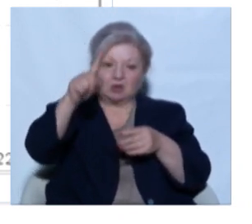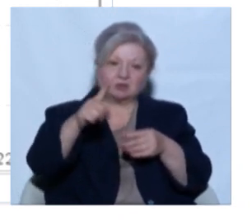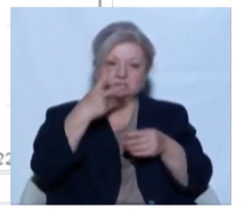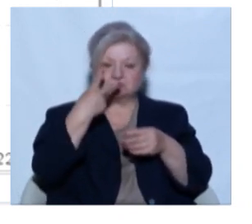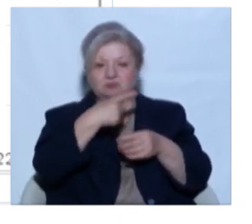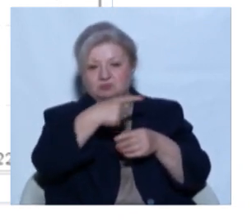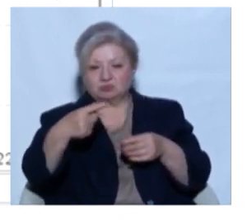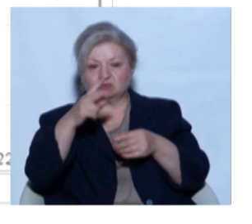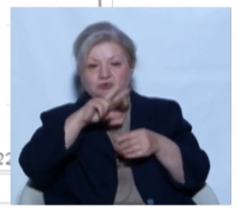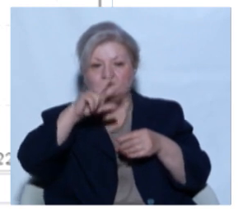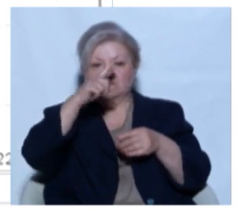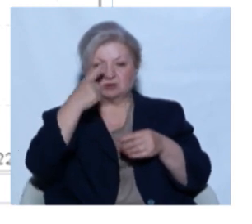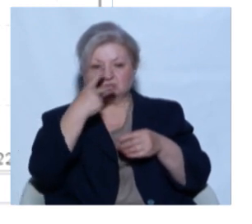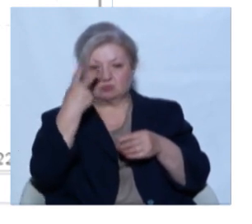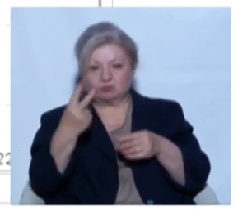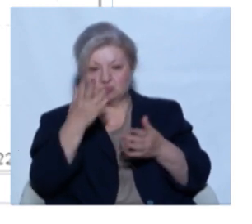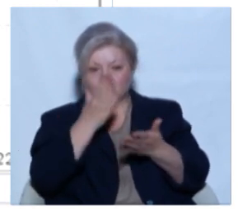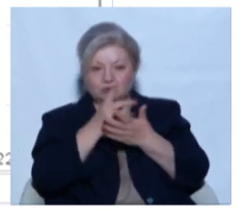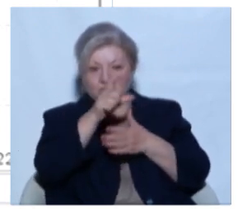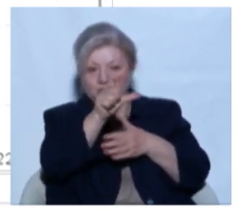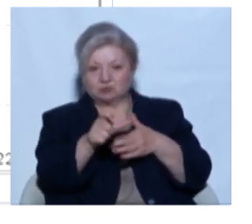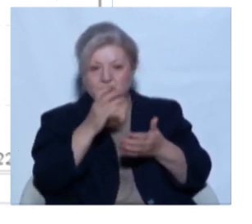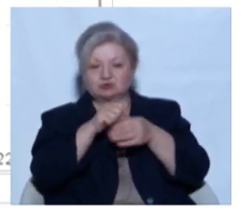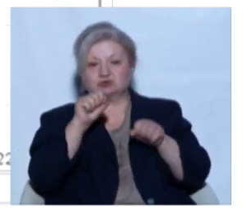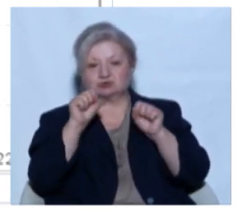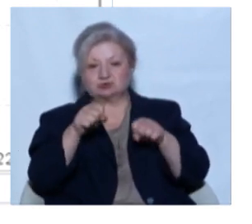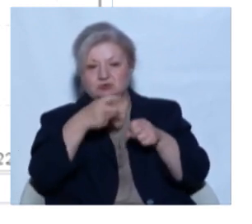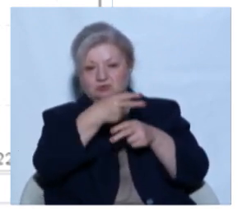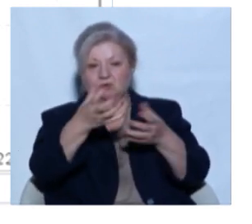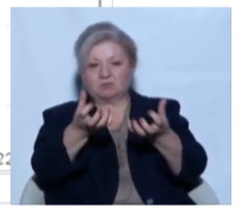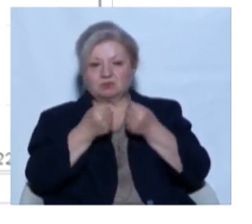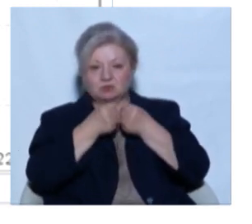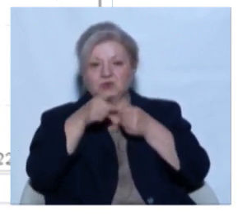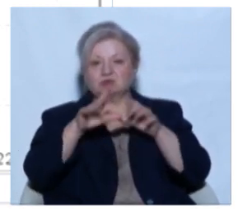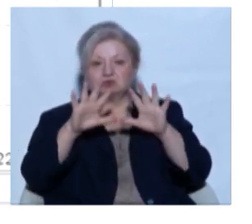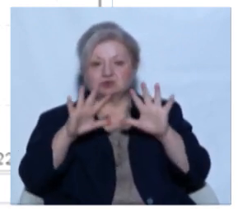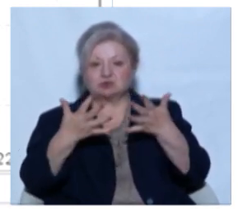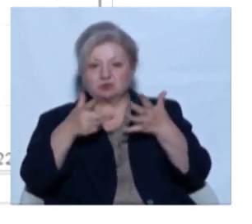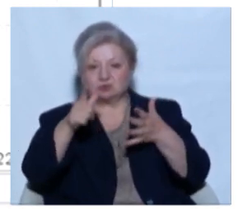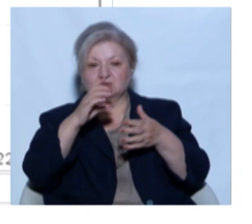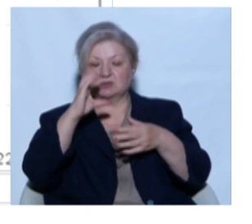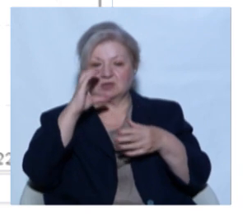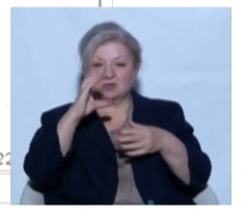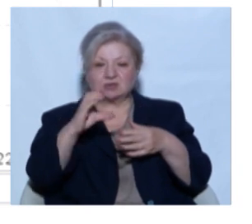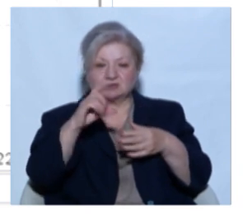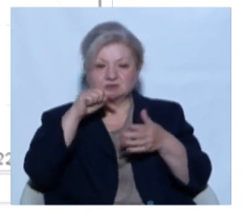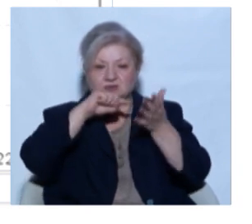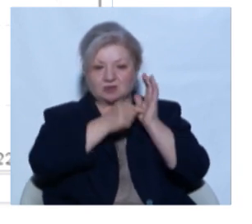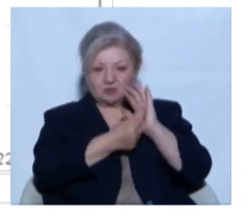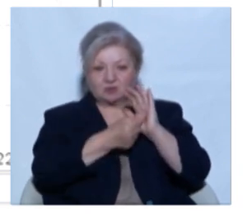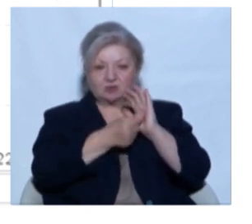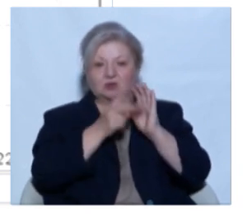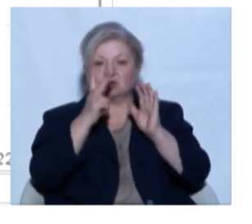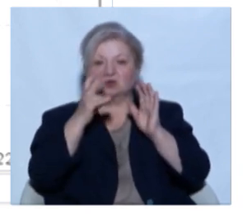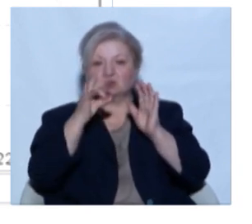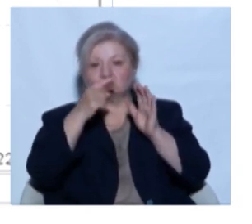კათეტის შეფარდება, რომელიც არის h პირველს მინუს h მეორე, ჰიპოტენუზასთან აქედან შეგვიძლია განსაზღვრო და მივიღოთ ის შემთხვევა,